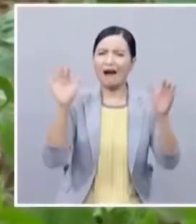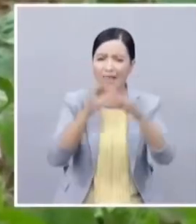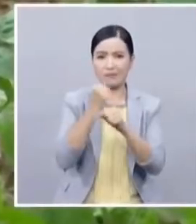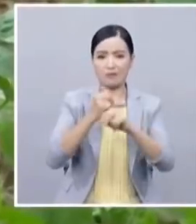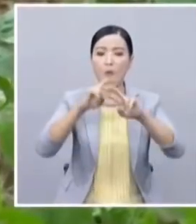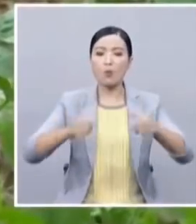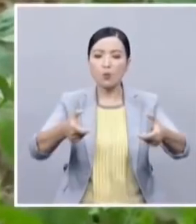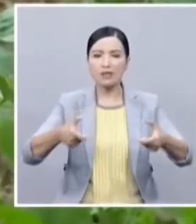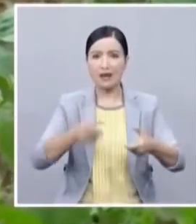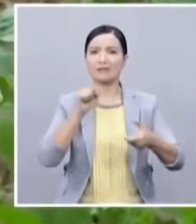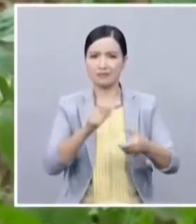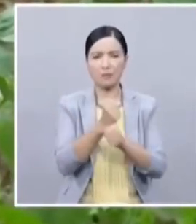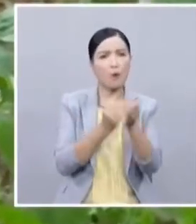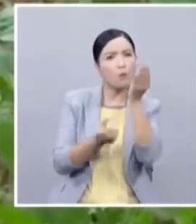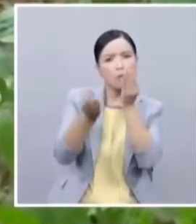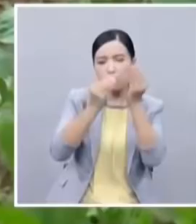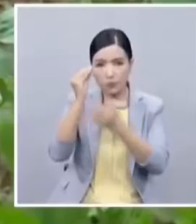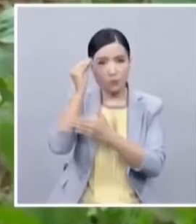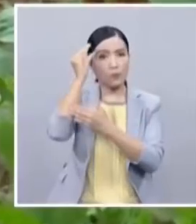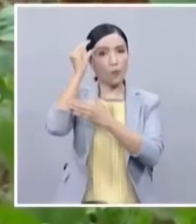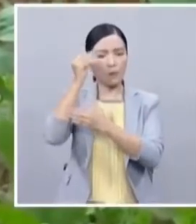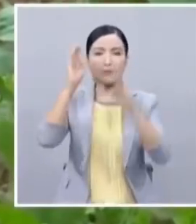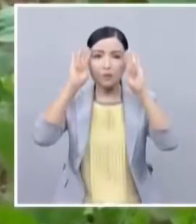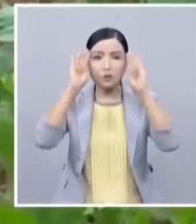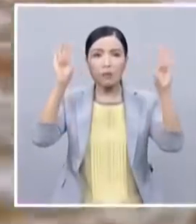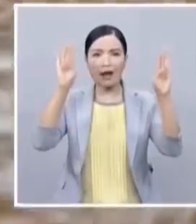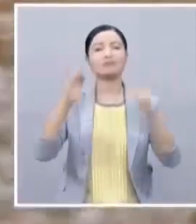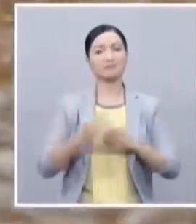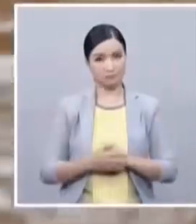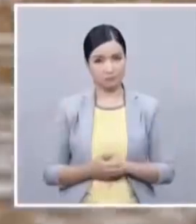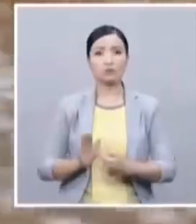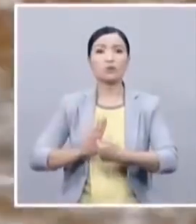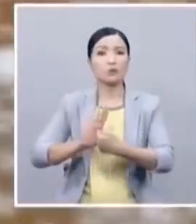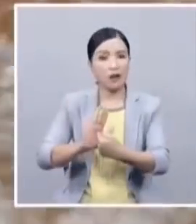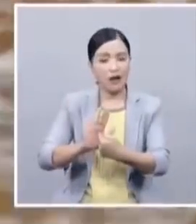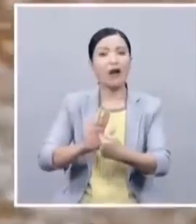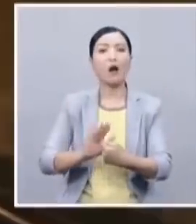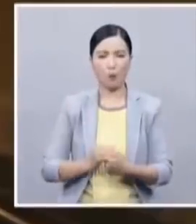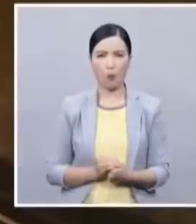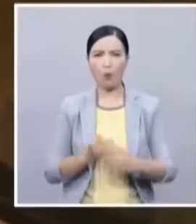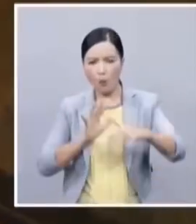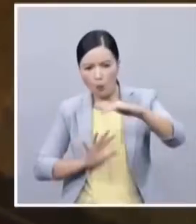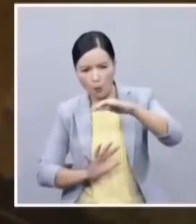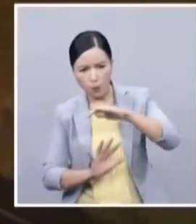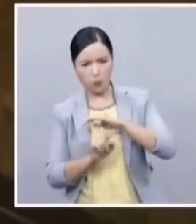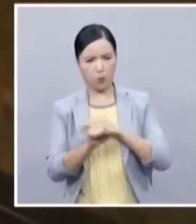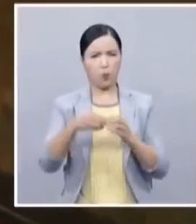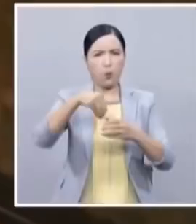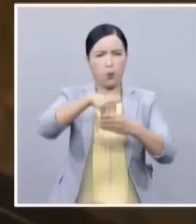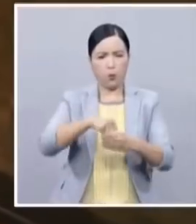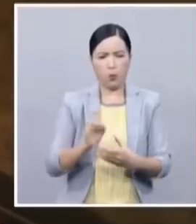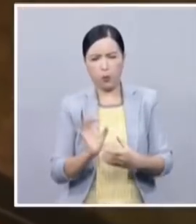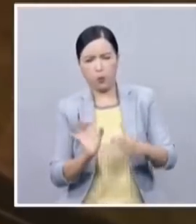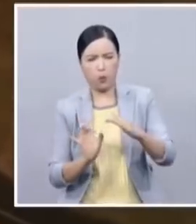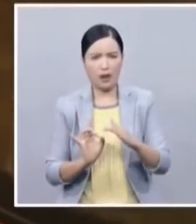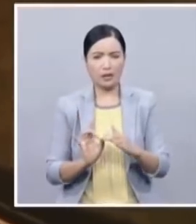นะครับหาความรู้เพิ่มเติมแล้วก็เป็นบทเรียนจากประสบการณ์ของผู้อื่นเช่นการเอาชีวิตรอดในถ้ำเป็นเวลานานๆห